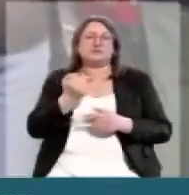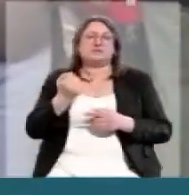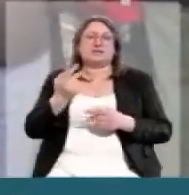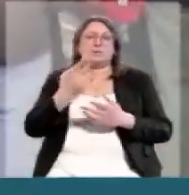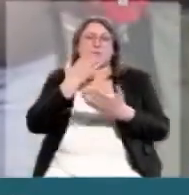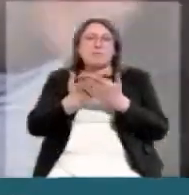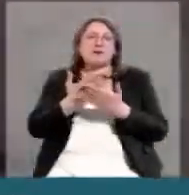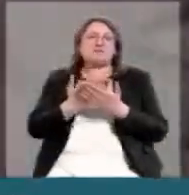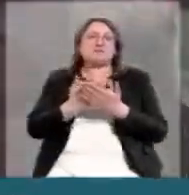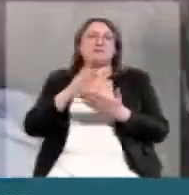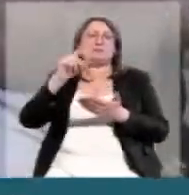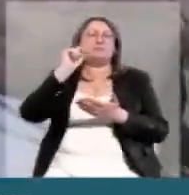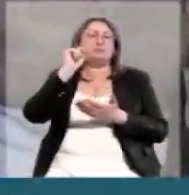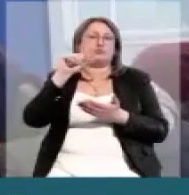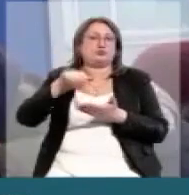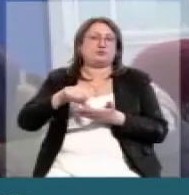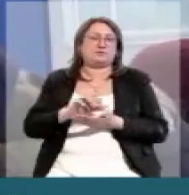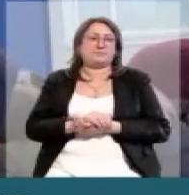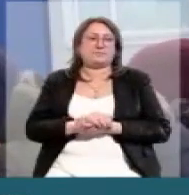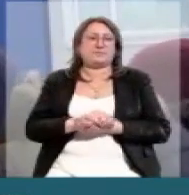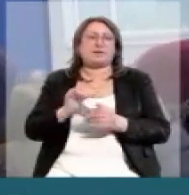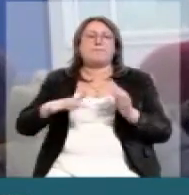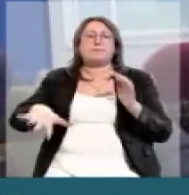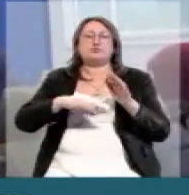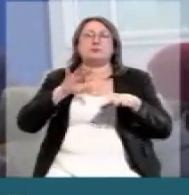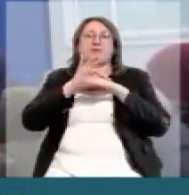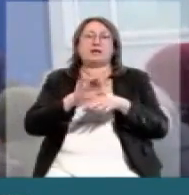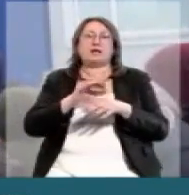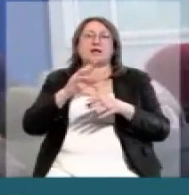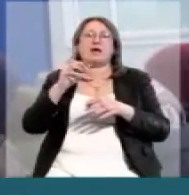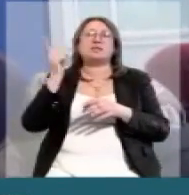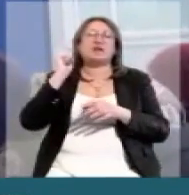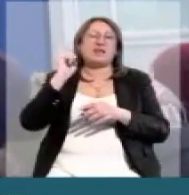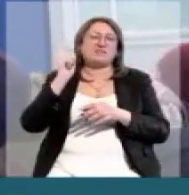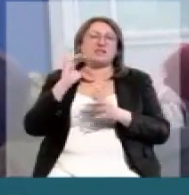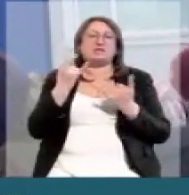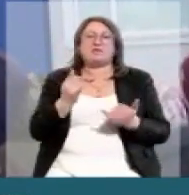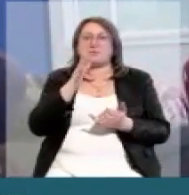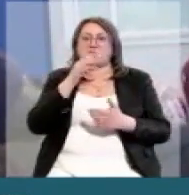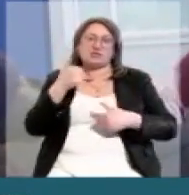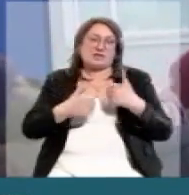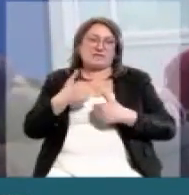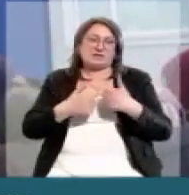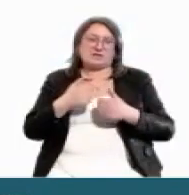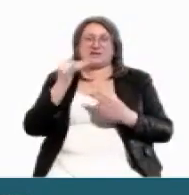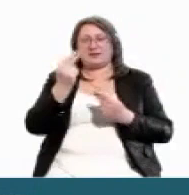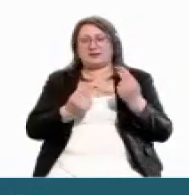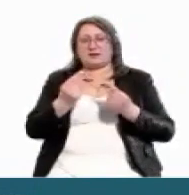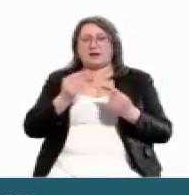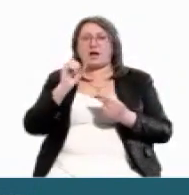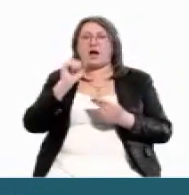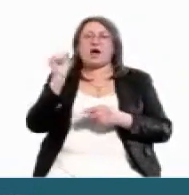правило, демонстрировали представители сильного пола. На площади организовали как древние, так и современные состязания и игры.